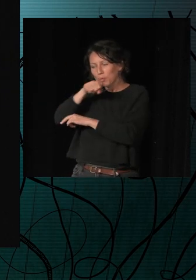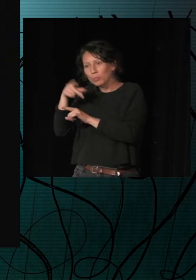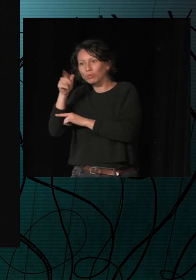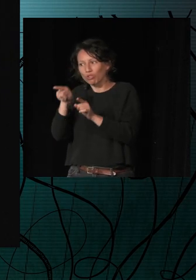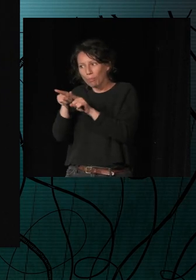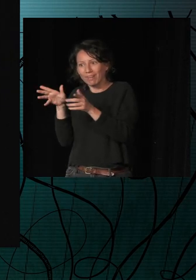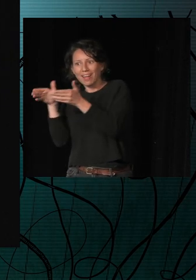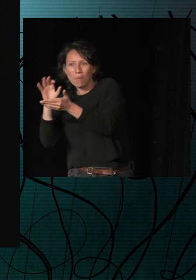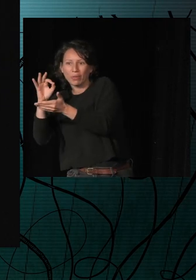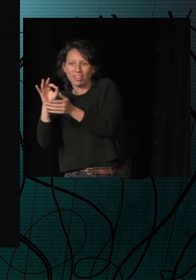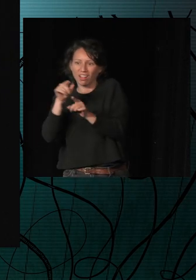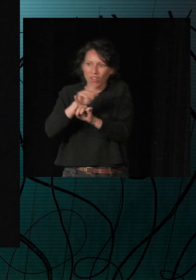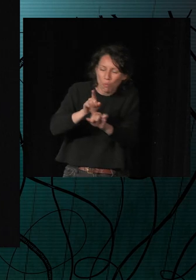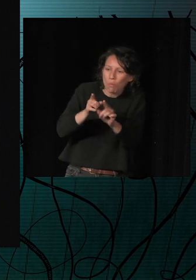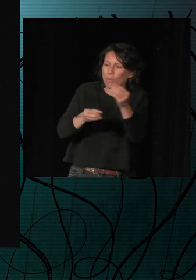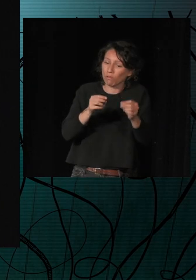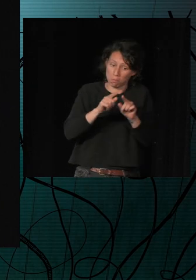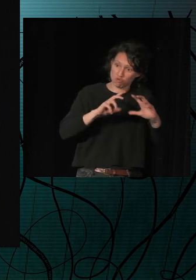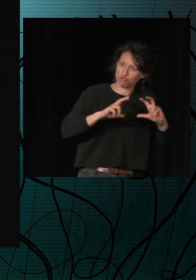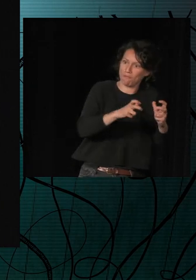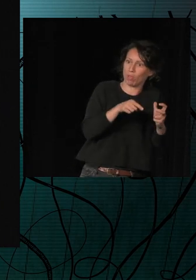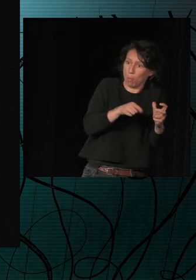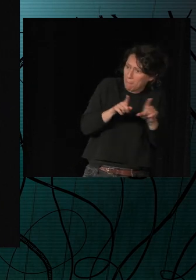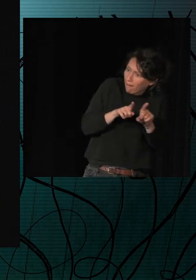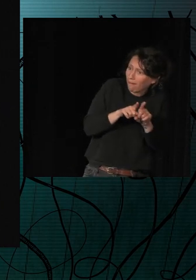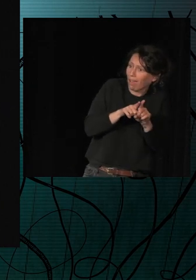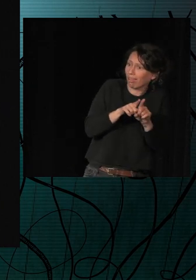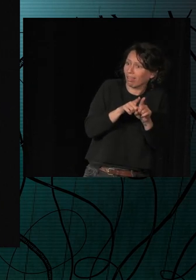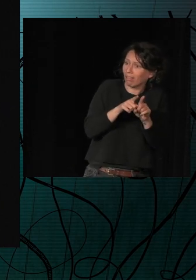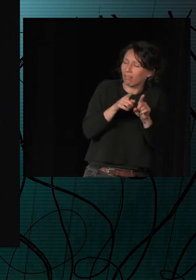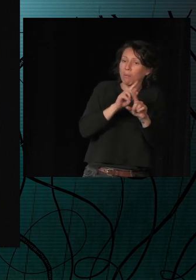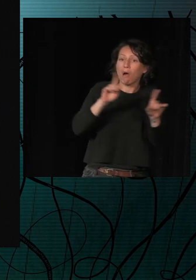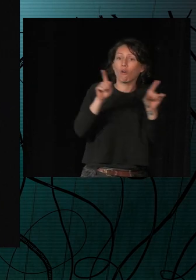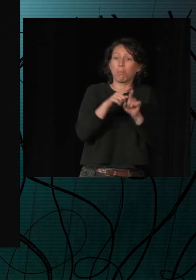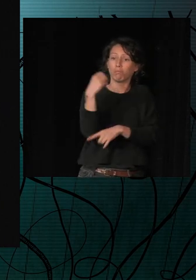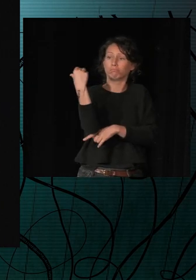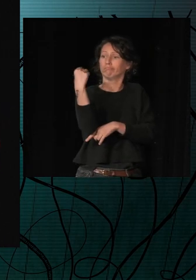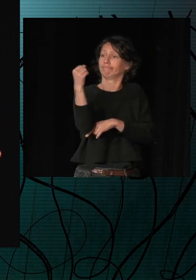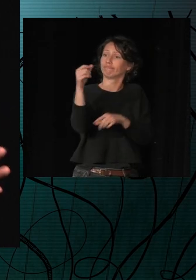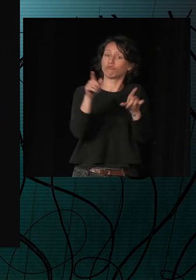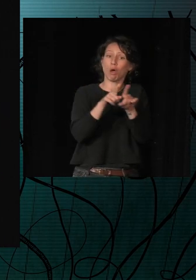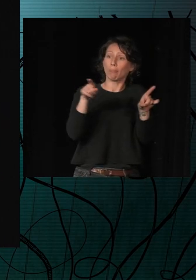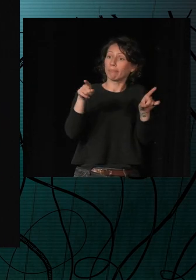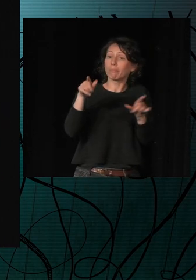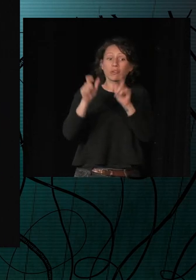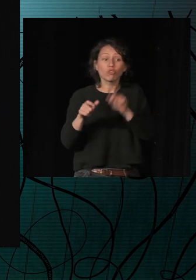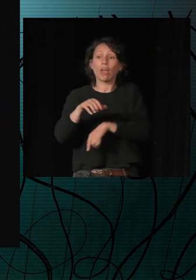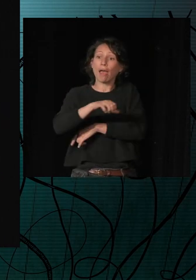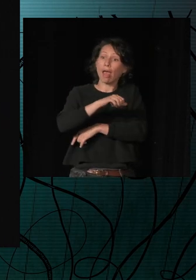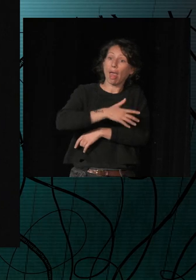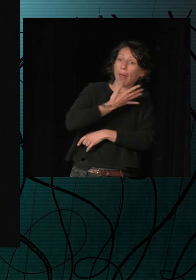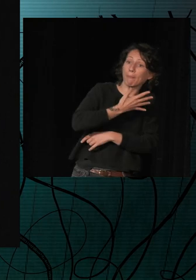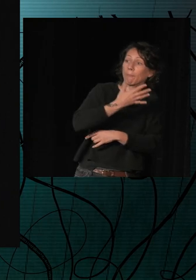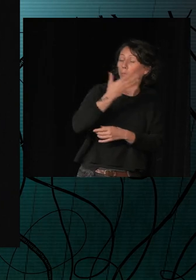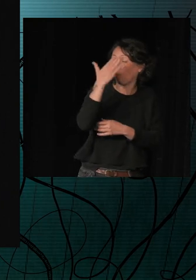je j'aimerais bien en fait qu'on arrive à ne pas voir ça que comme il y a des amateurs de horreur et puis il y en a d'autres enfin il y